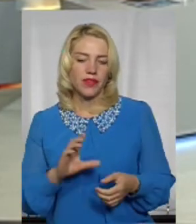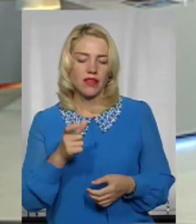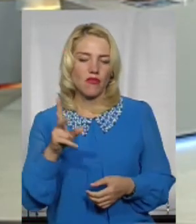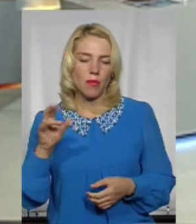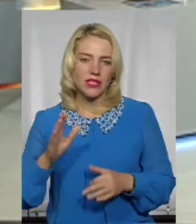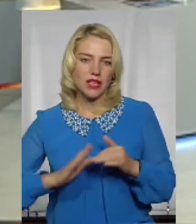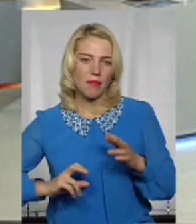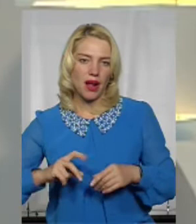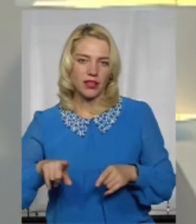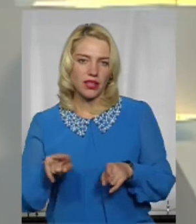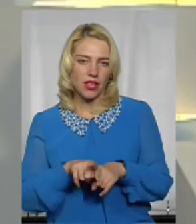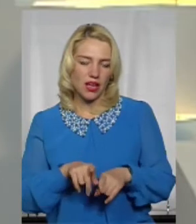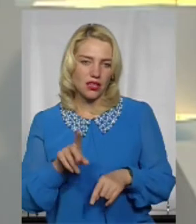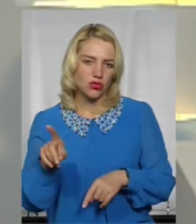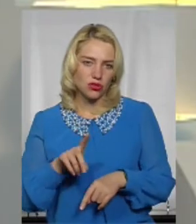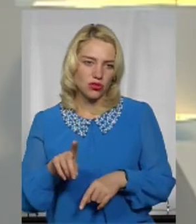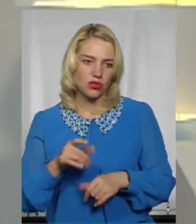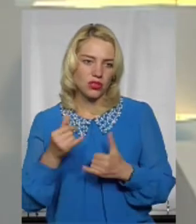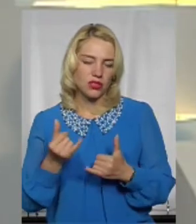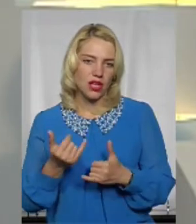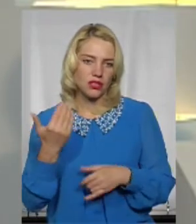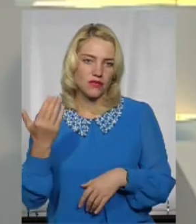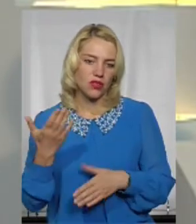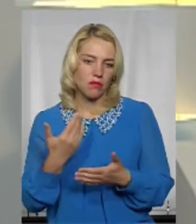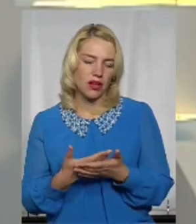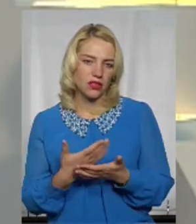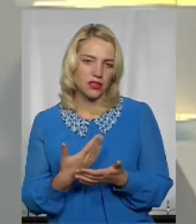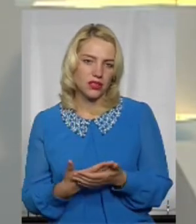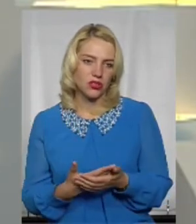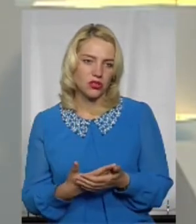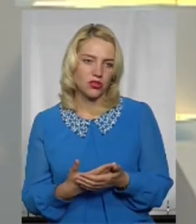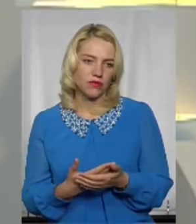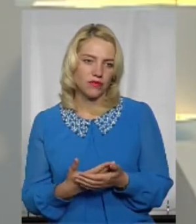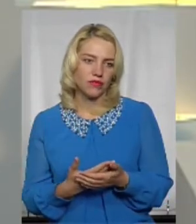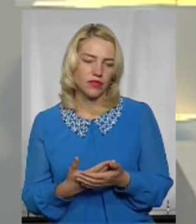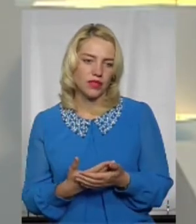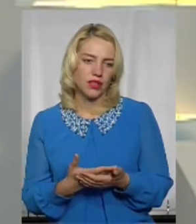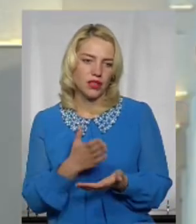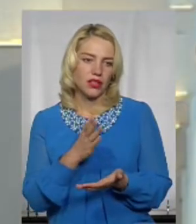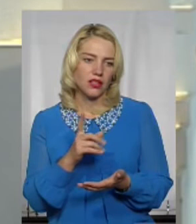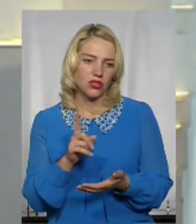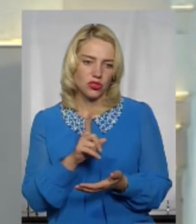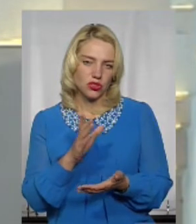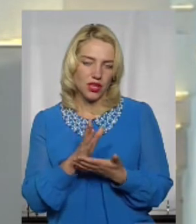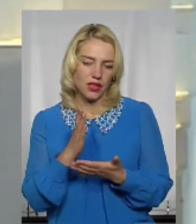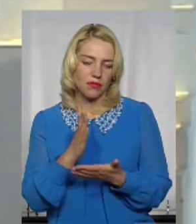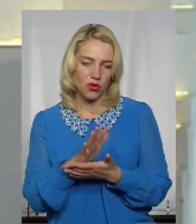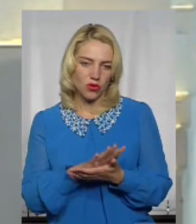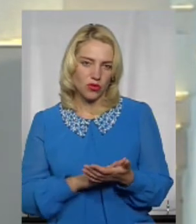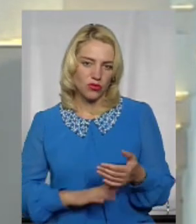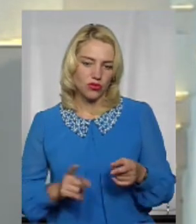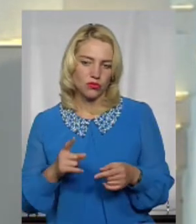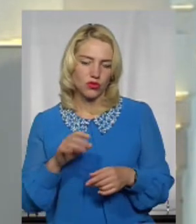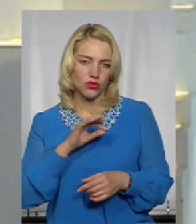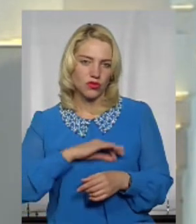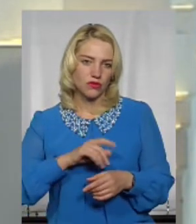Європейська практика така, що зараз вони практично по тих, які існують, продовжують, тому що